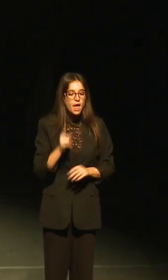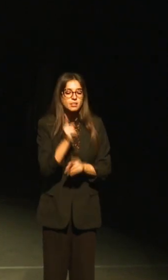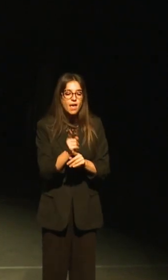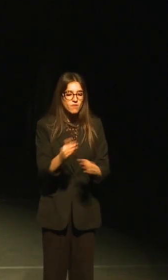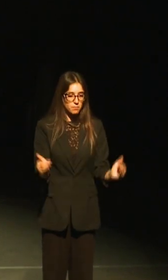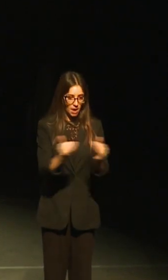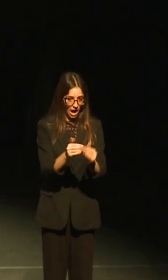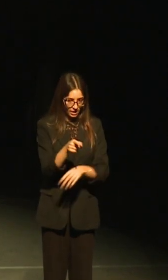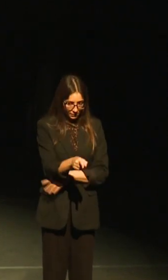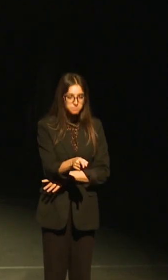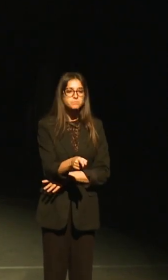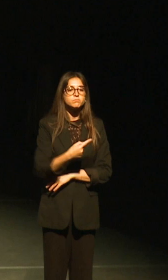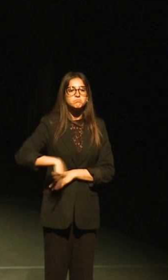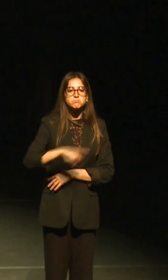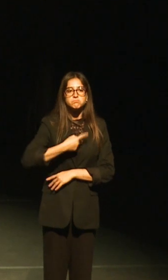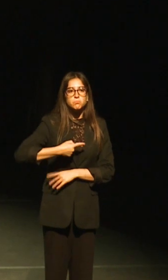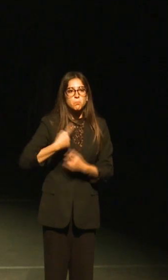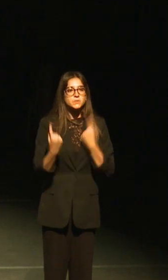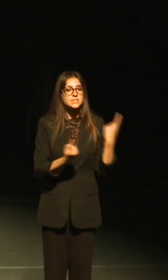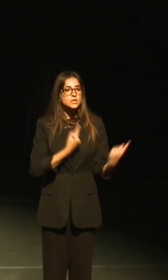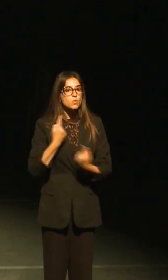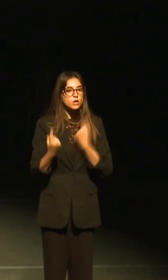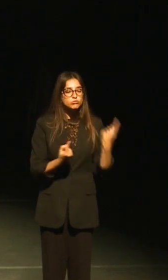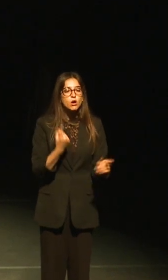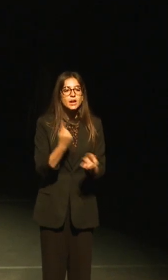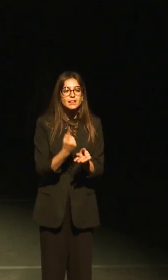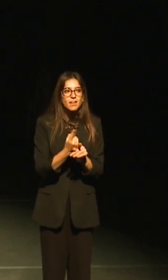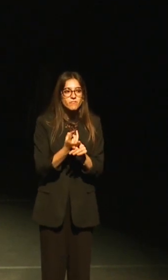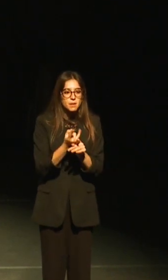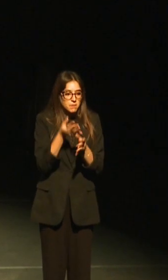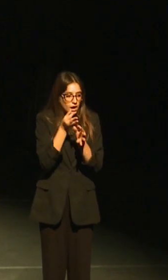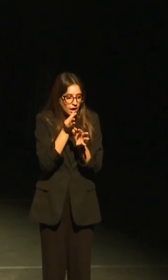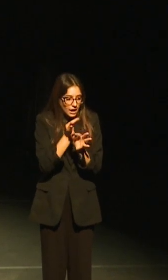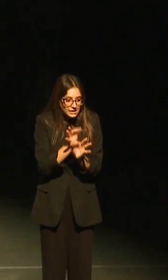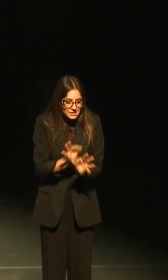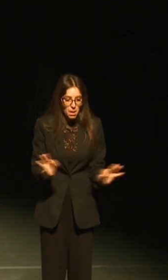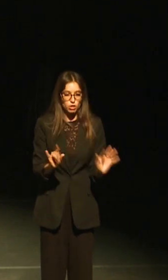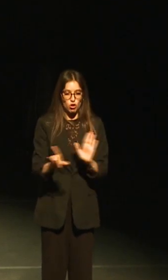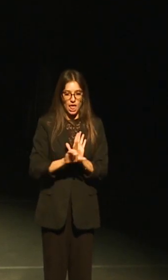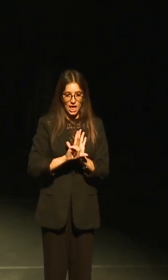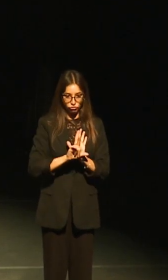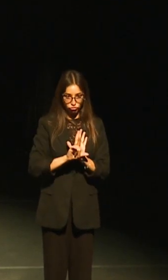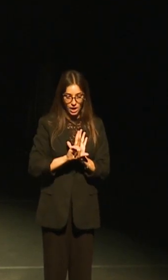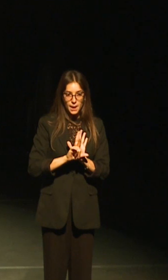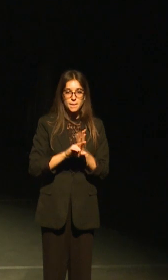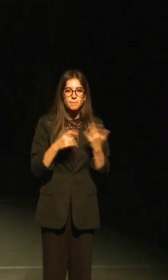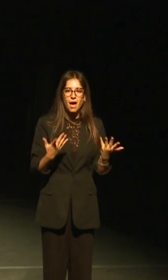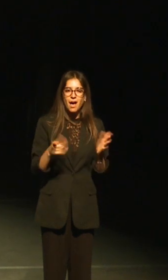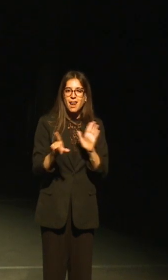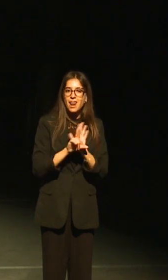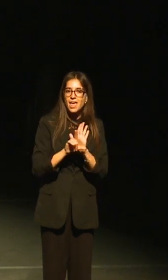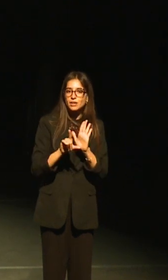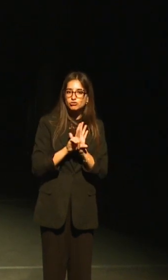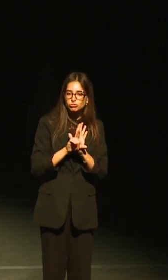ci troviamo nella condizione di rispettare Ovviamente tutti la legge ma la legge